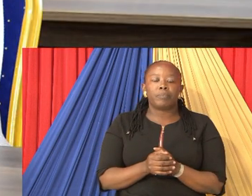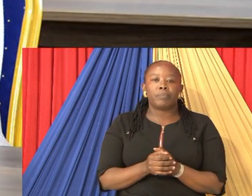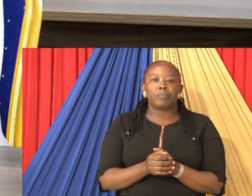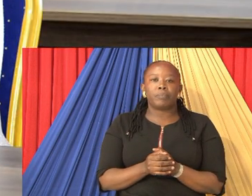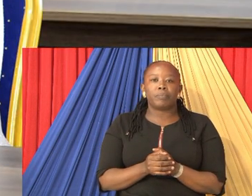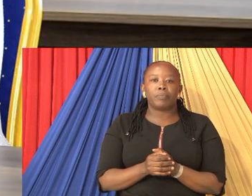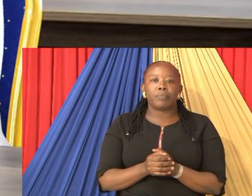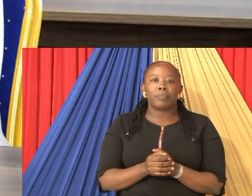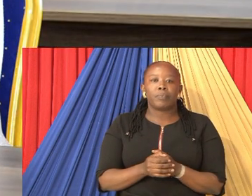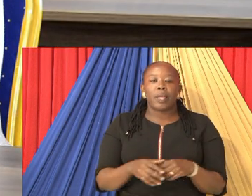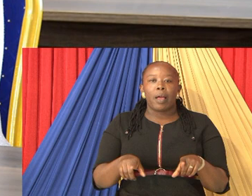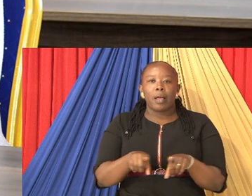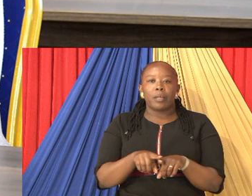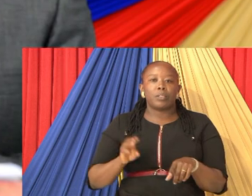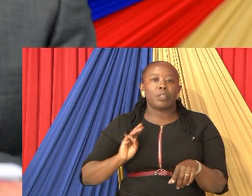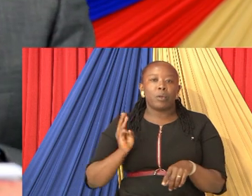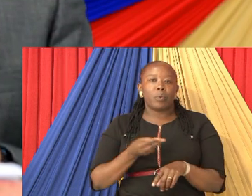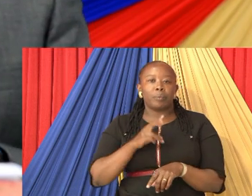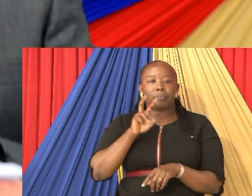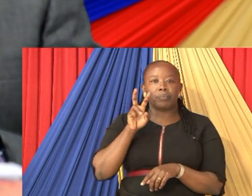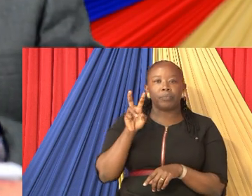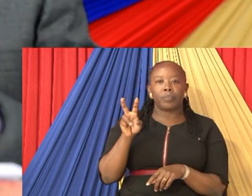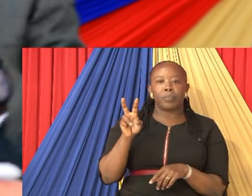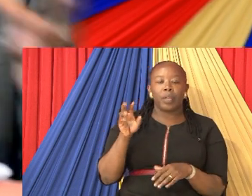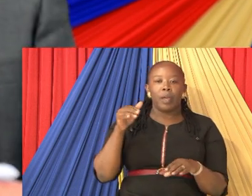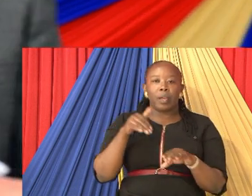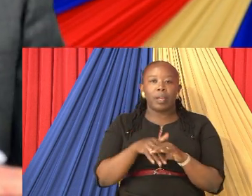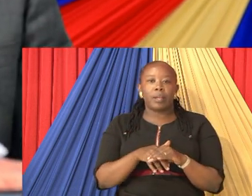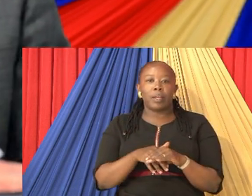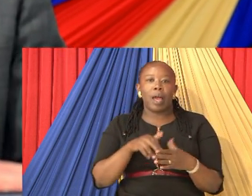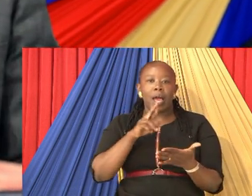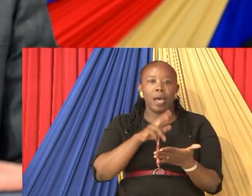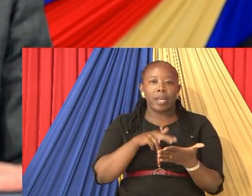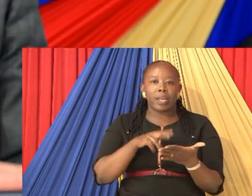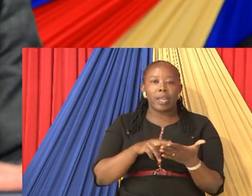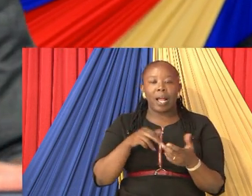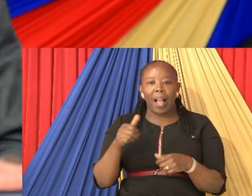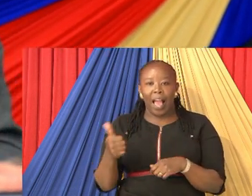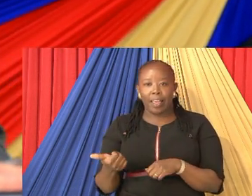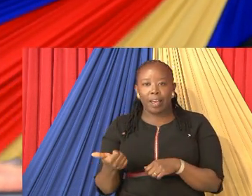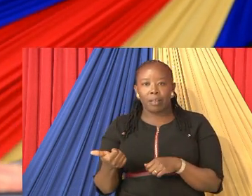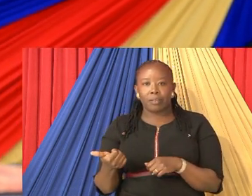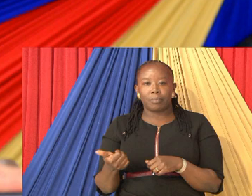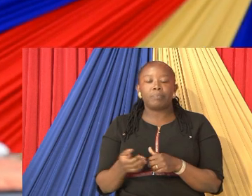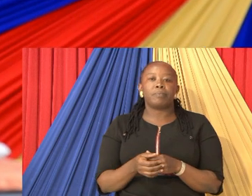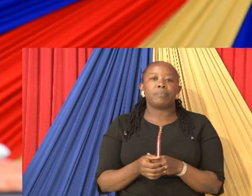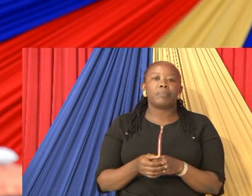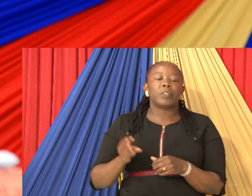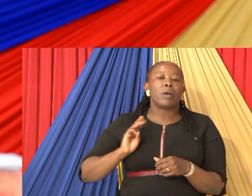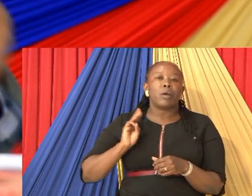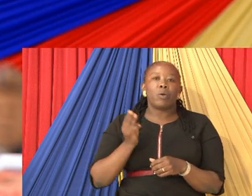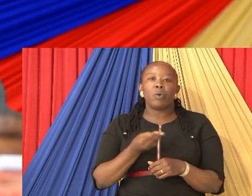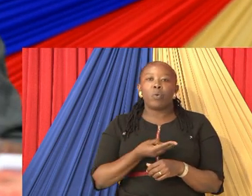Na tukiangalia katika maandiko mengine ambayo tutaenda tukiyaona maandiko tofauti, tutaona